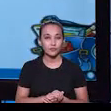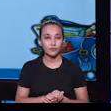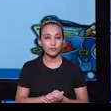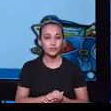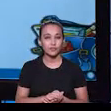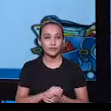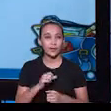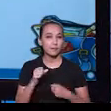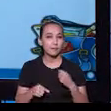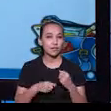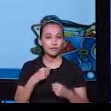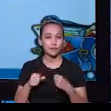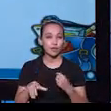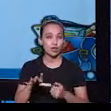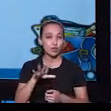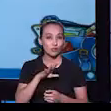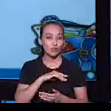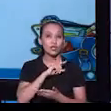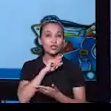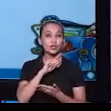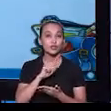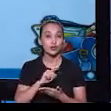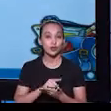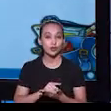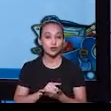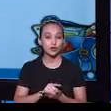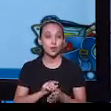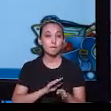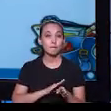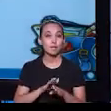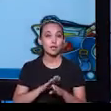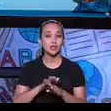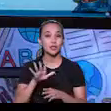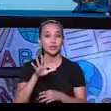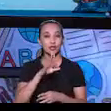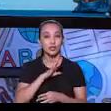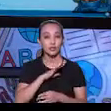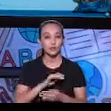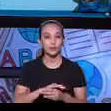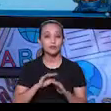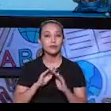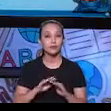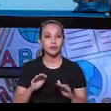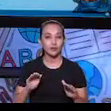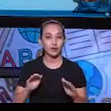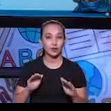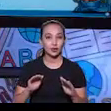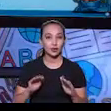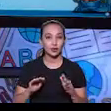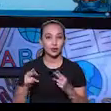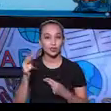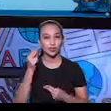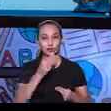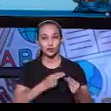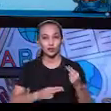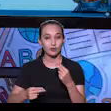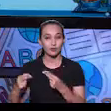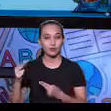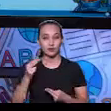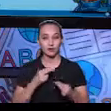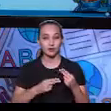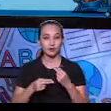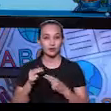Прибежал мальчик. Конечно же, это совершилось. Дети нарисовали.